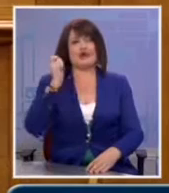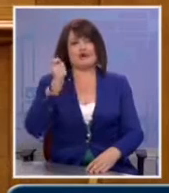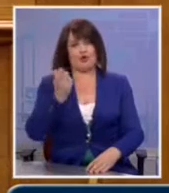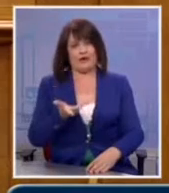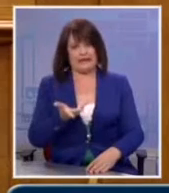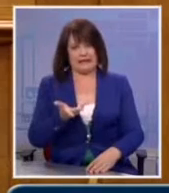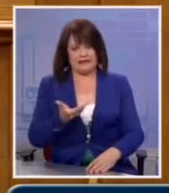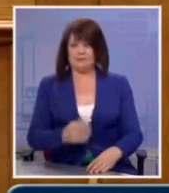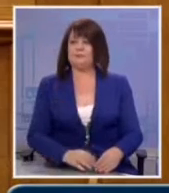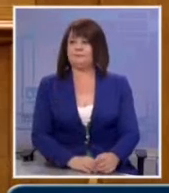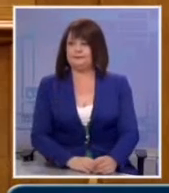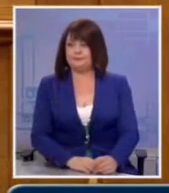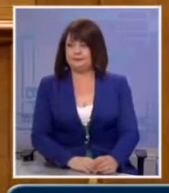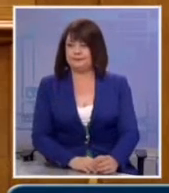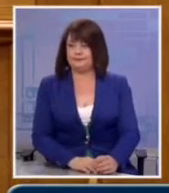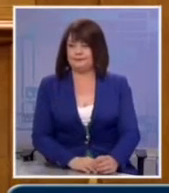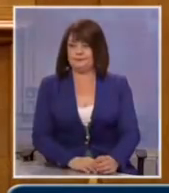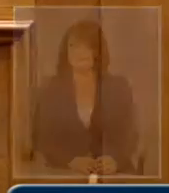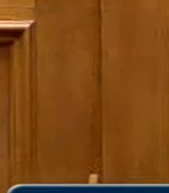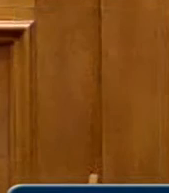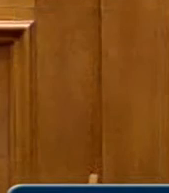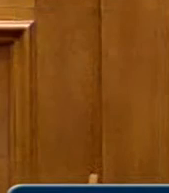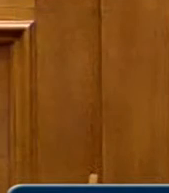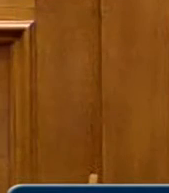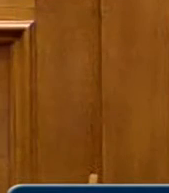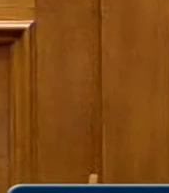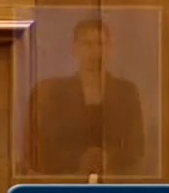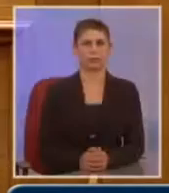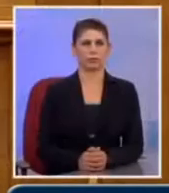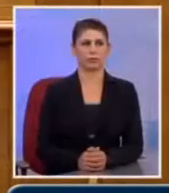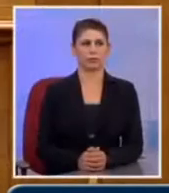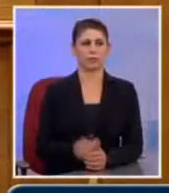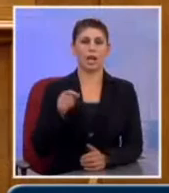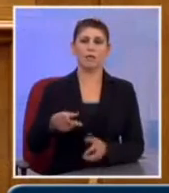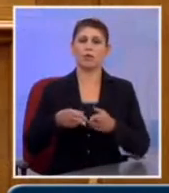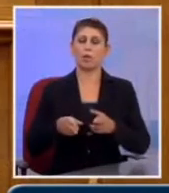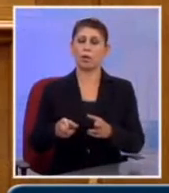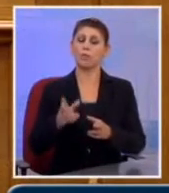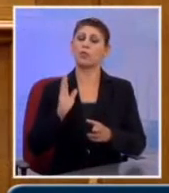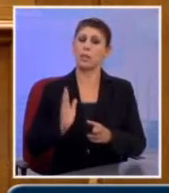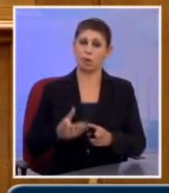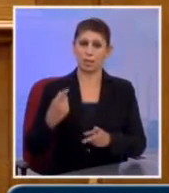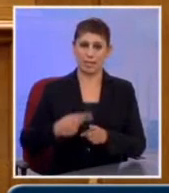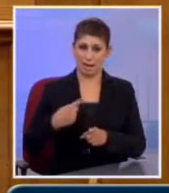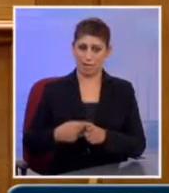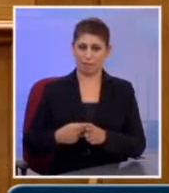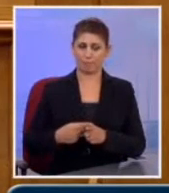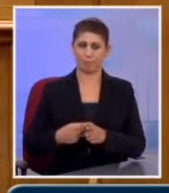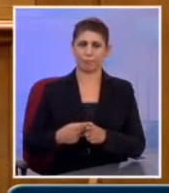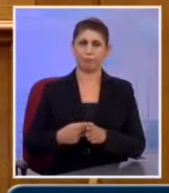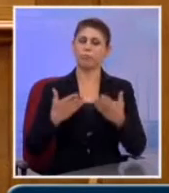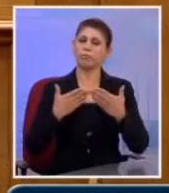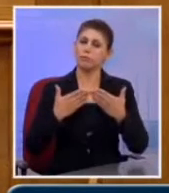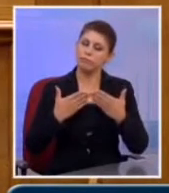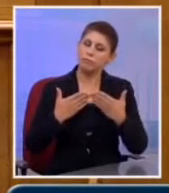πολιτική, πολιτική διεθνών οικονομικών σχέσεων. Και αυτός είναι ο δρόμος για να μπορέσει η Ελλάδα να